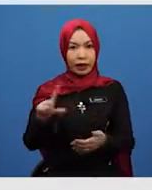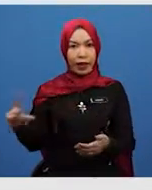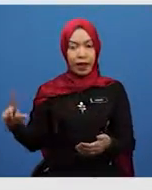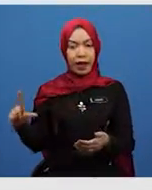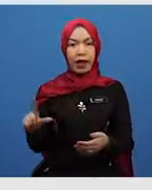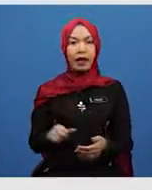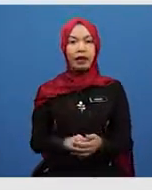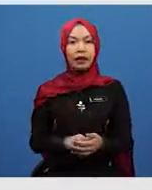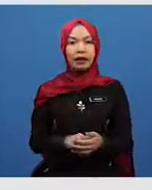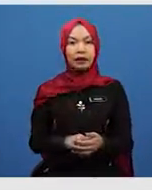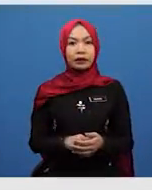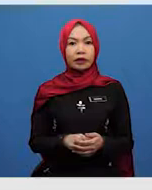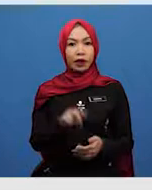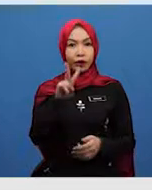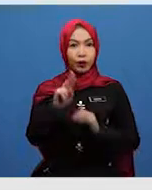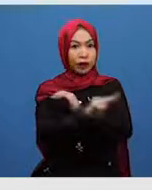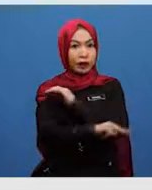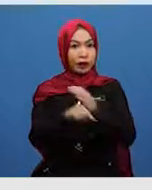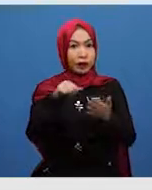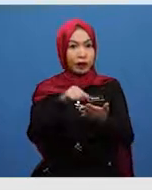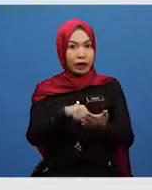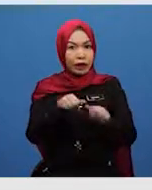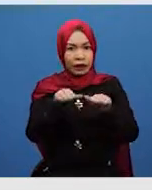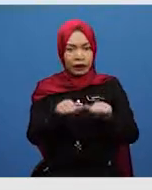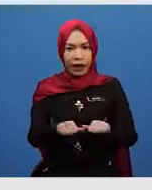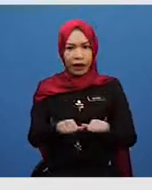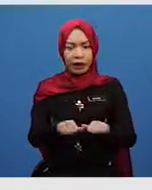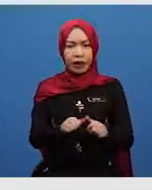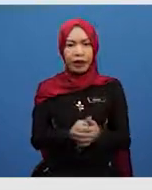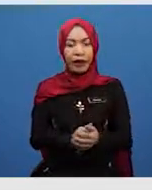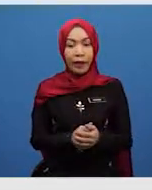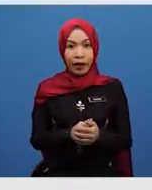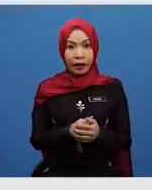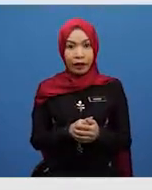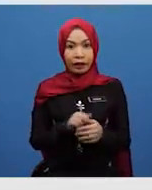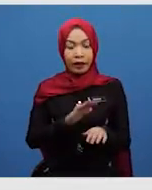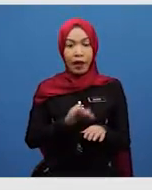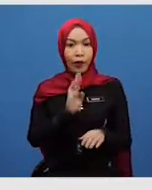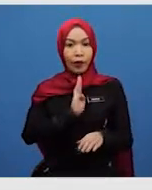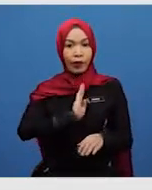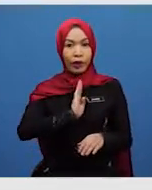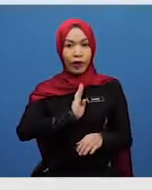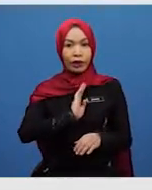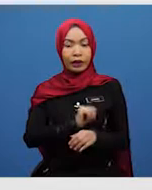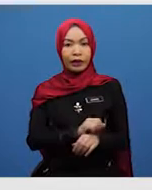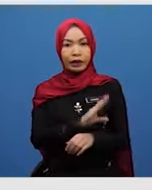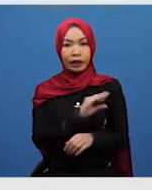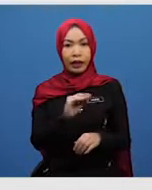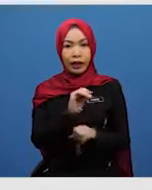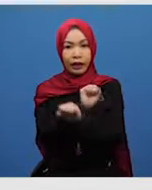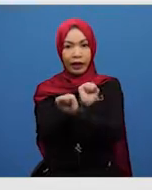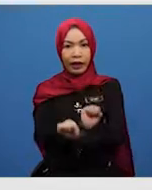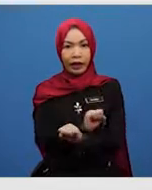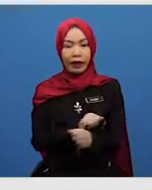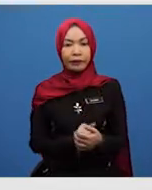kepatuhan kepada adat Hai bersamaan yang kedua adalah pemimpin bagi sistem ini